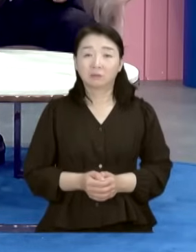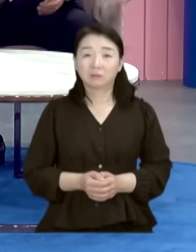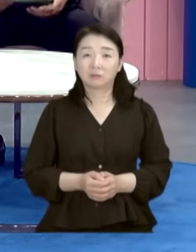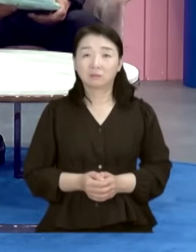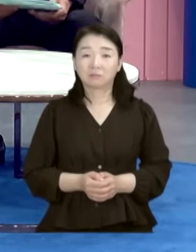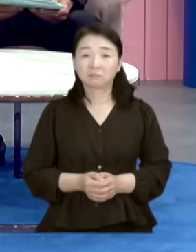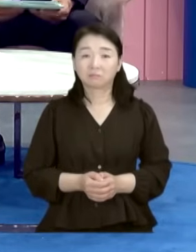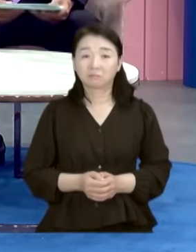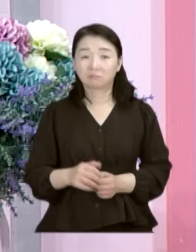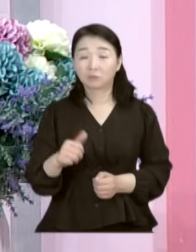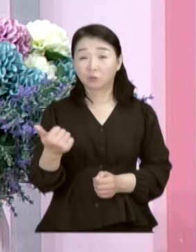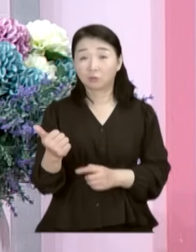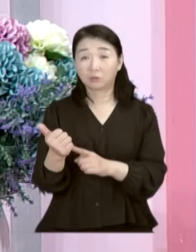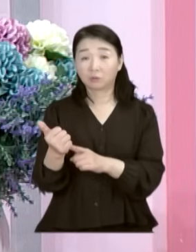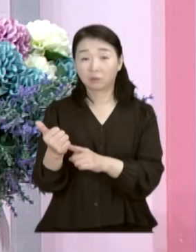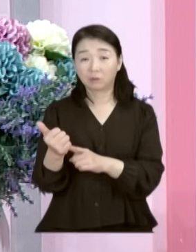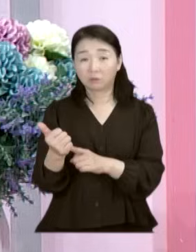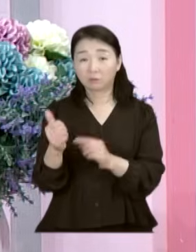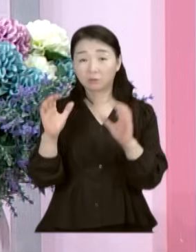죽어서 그 아이를